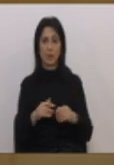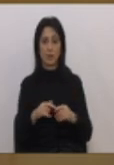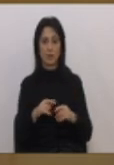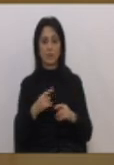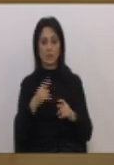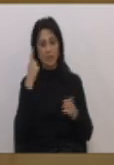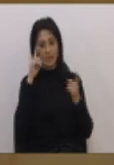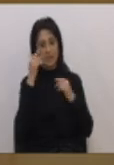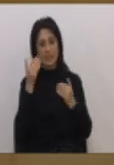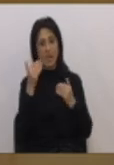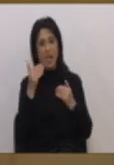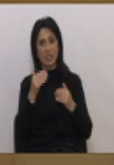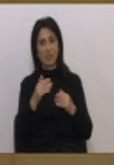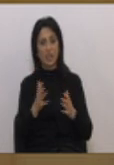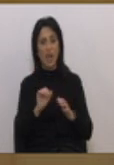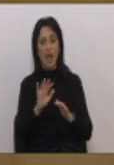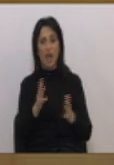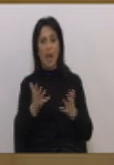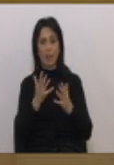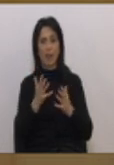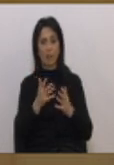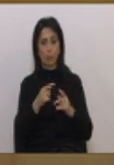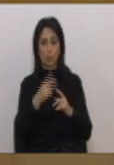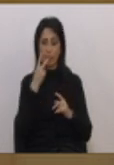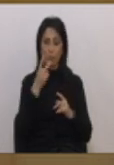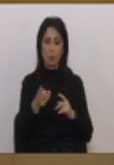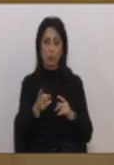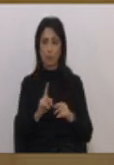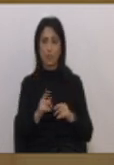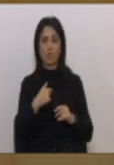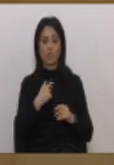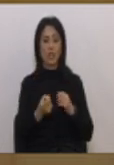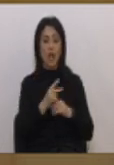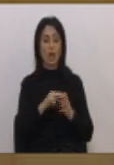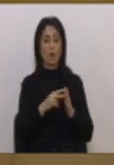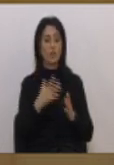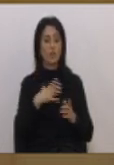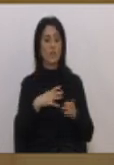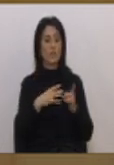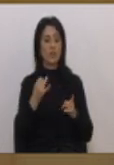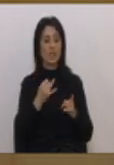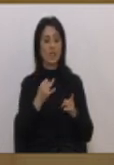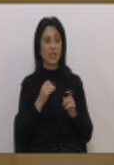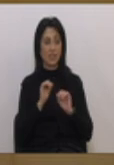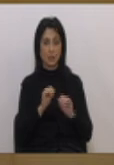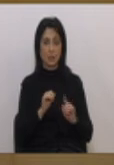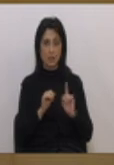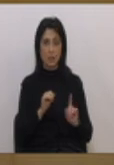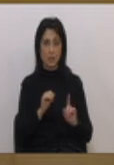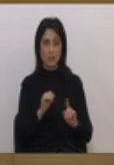პარტიკულარისტული ინიციატივების არაეფექტურობის გამომზეურება. ჩვენი ამოცანაა საქართველოს ინტერესების დაცვა.